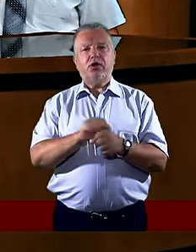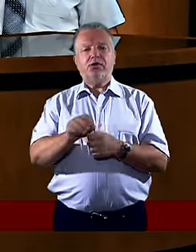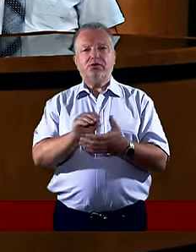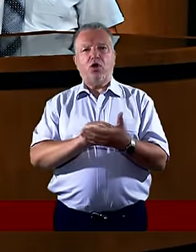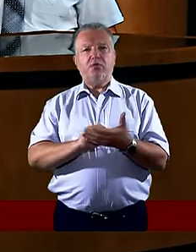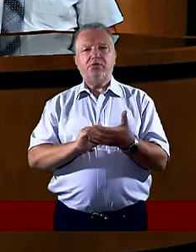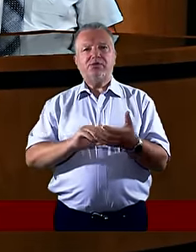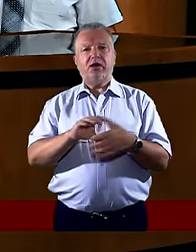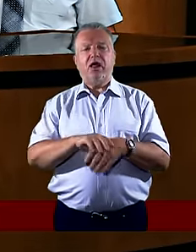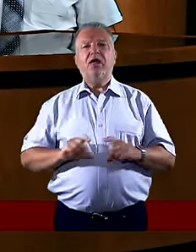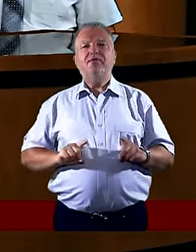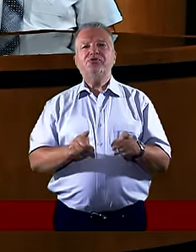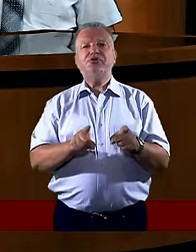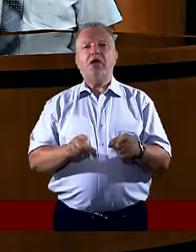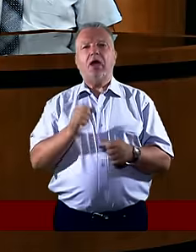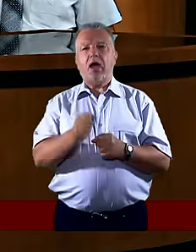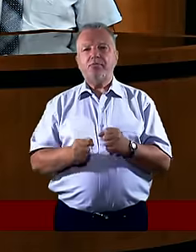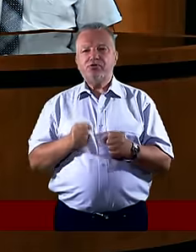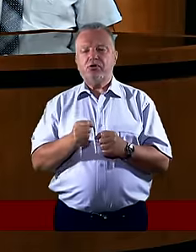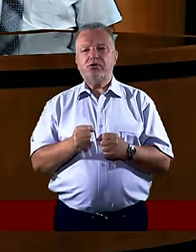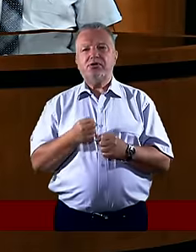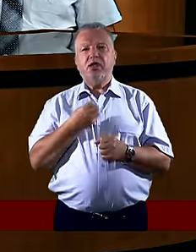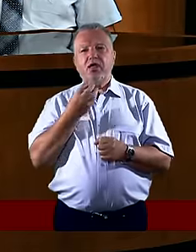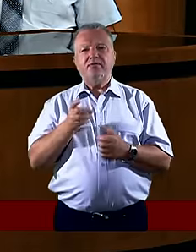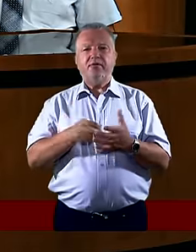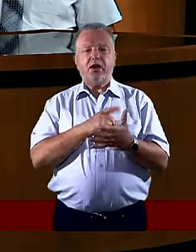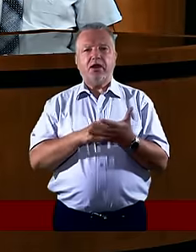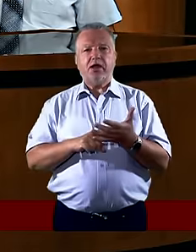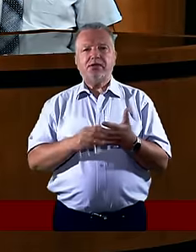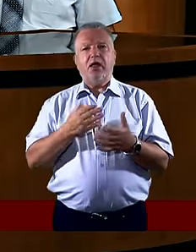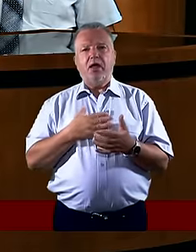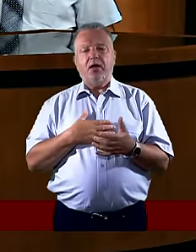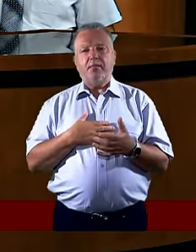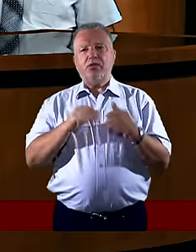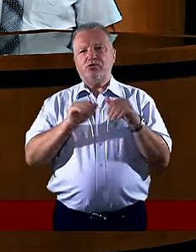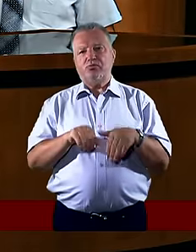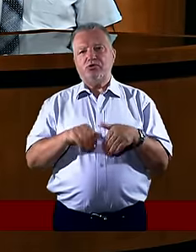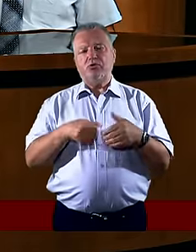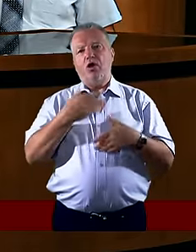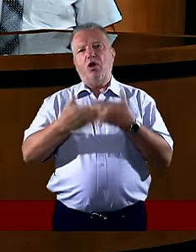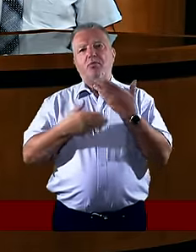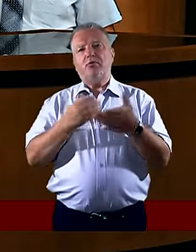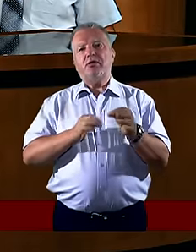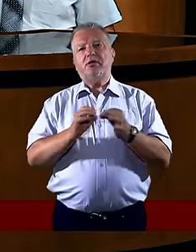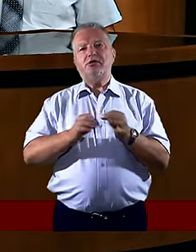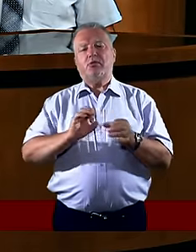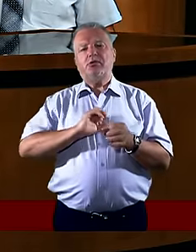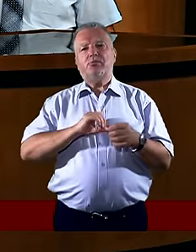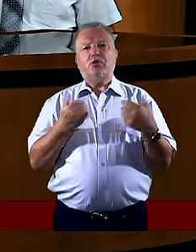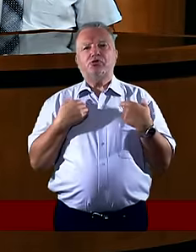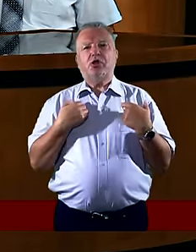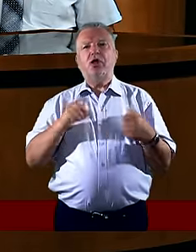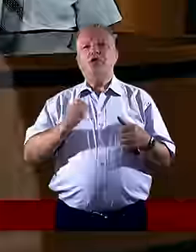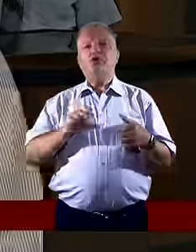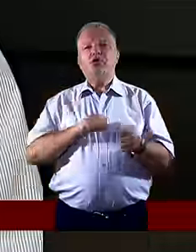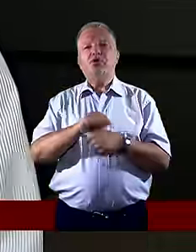opisywana jest jego historia życia i działalności w Dziejach Apostolskich przynajmniej kilka razy, właśnie mając okazję, opowiada historię swojego